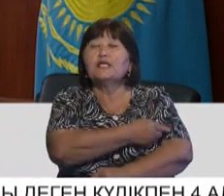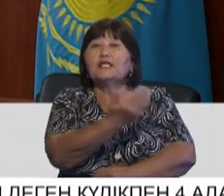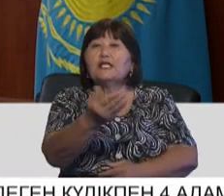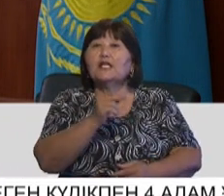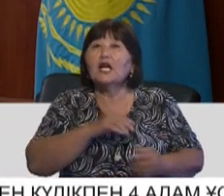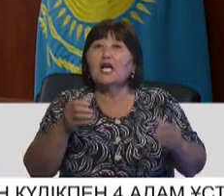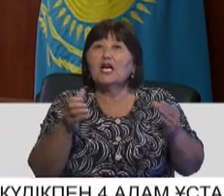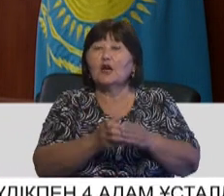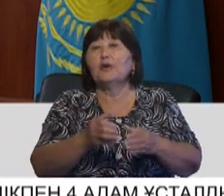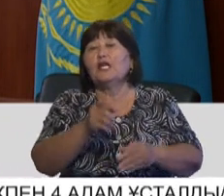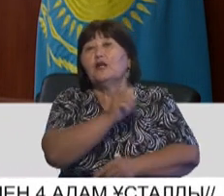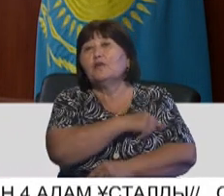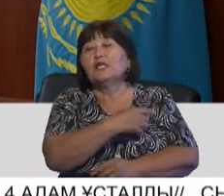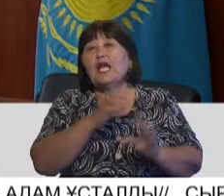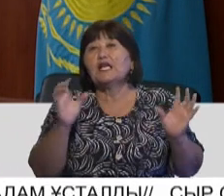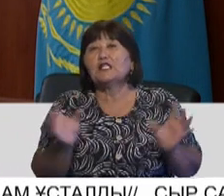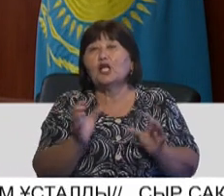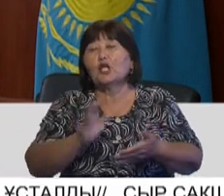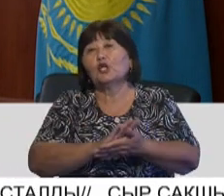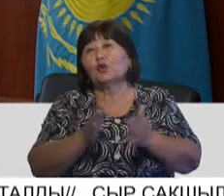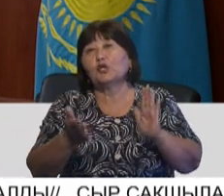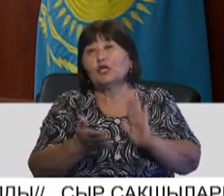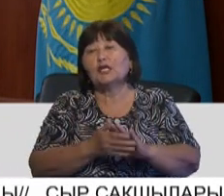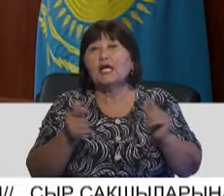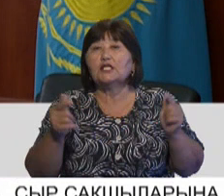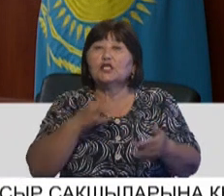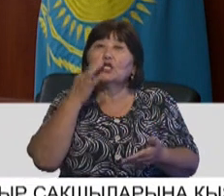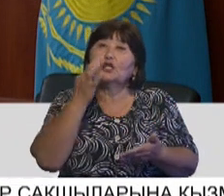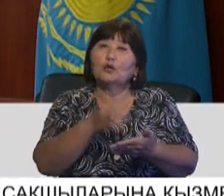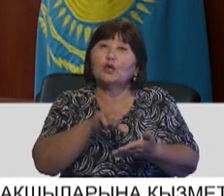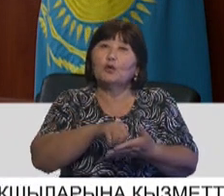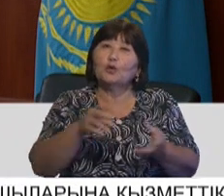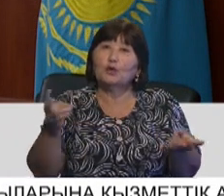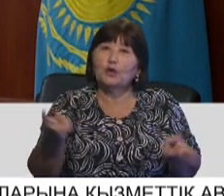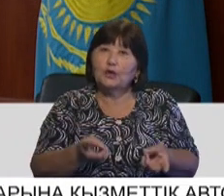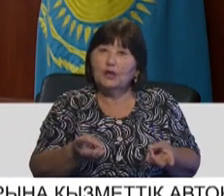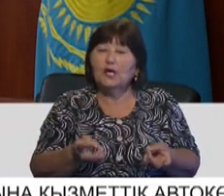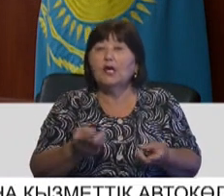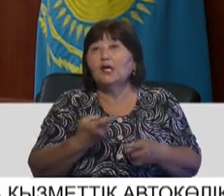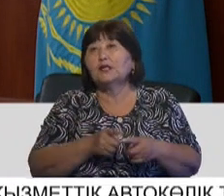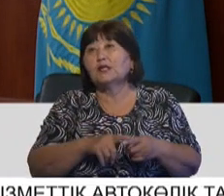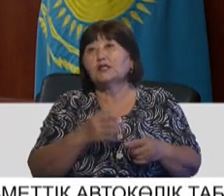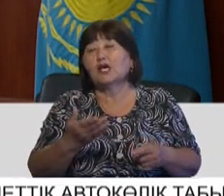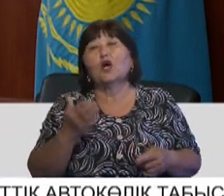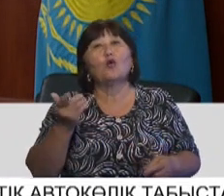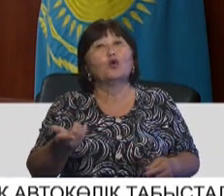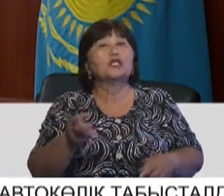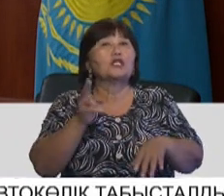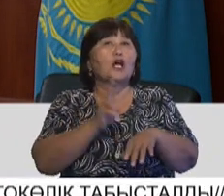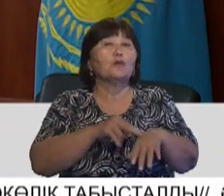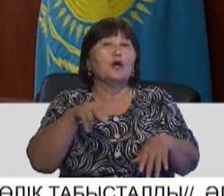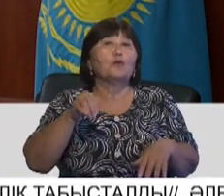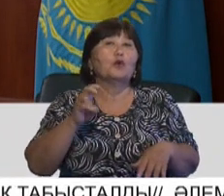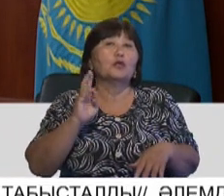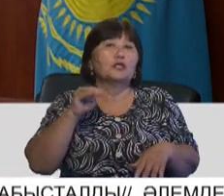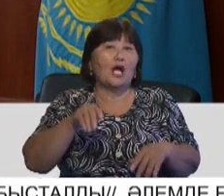олардың медициналық сақтандыру жағдайларына да тиісті жауапкершіліктер де болу керек. Енді жаңа бұл жерде полиция пункттерін